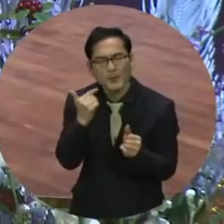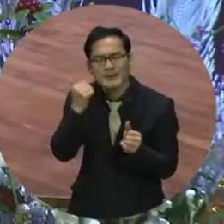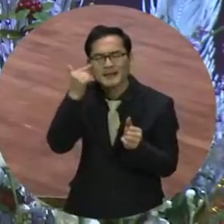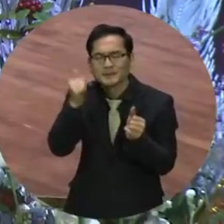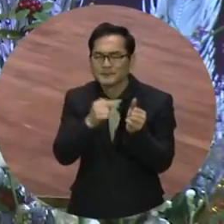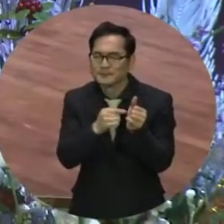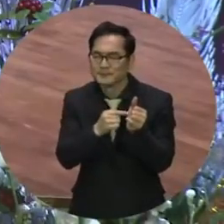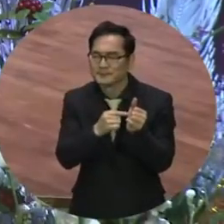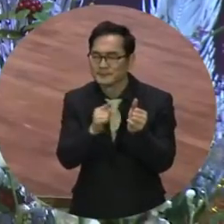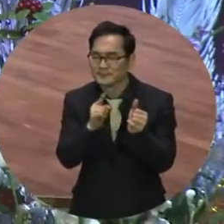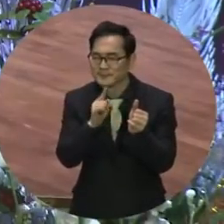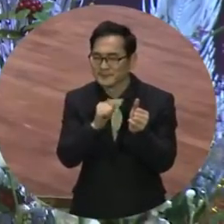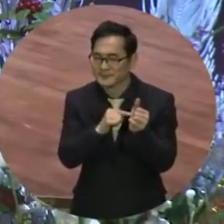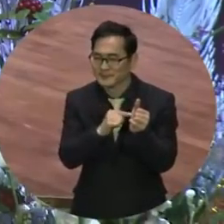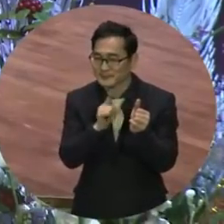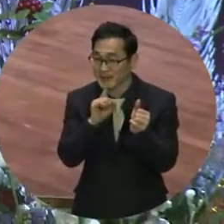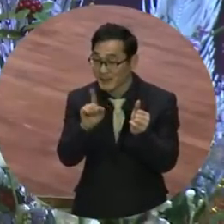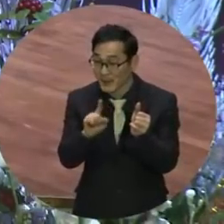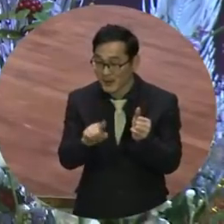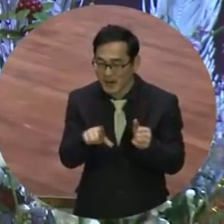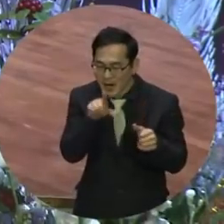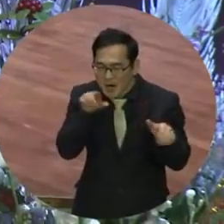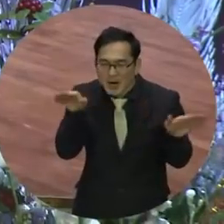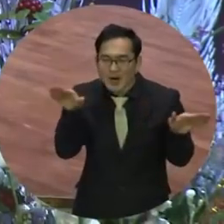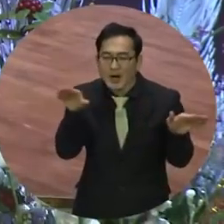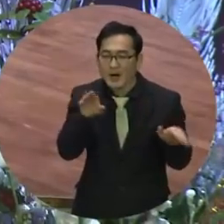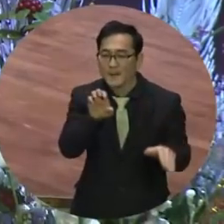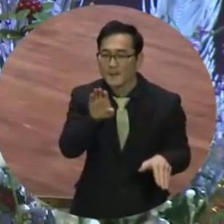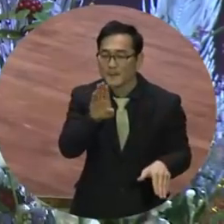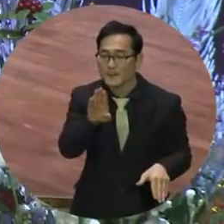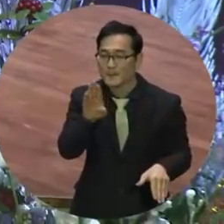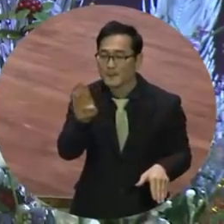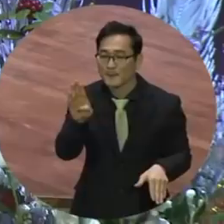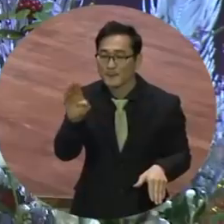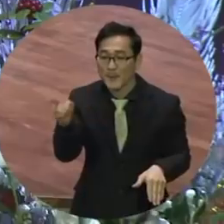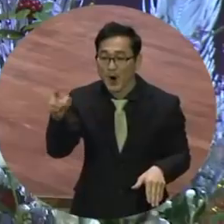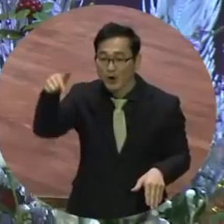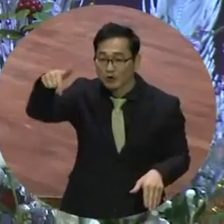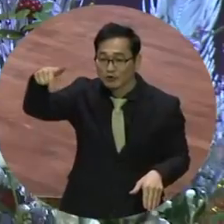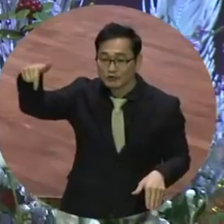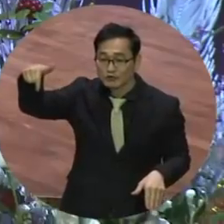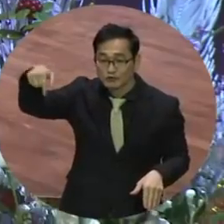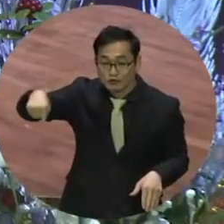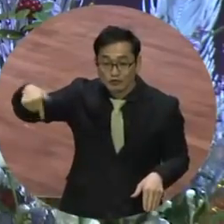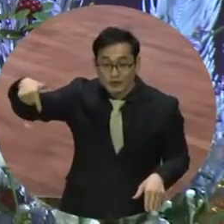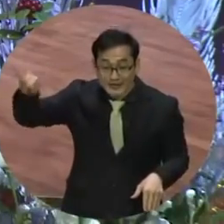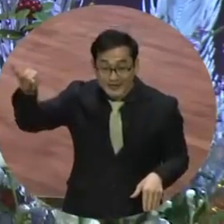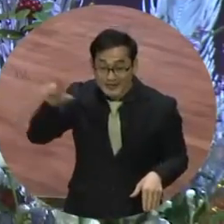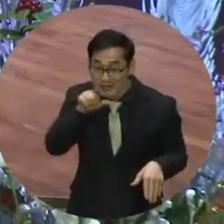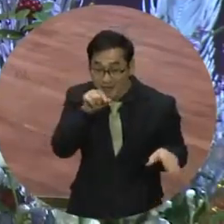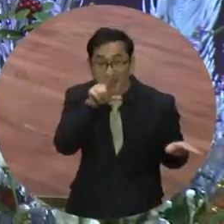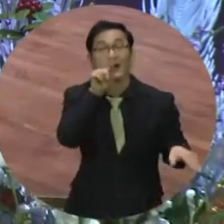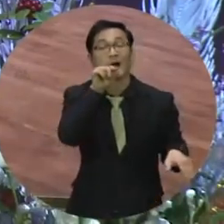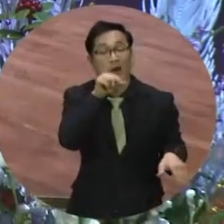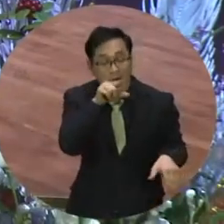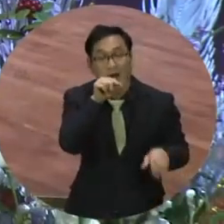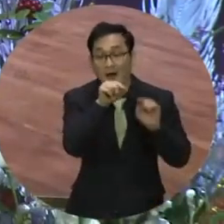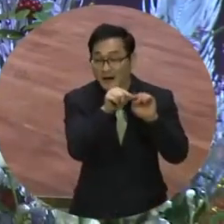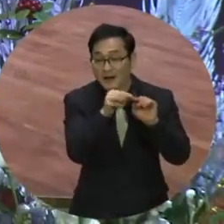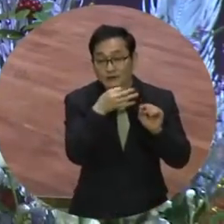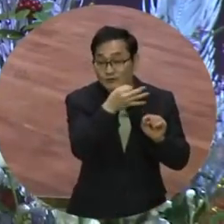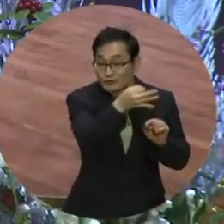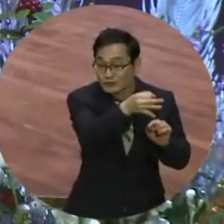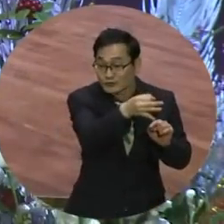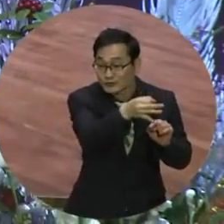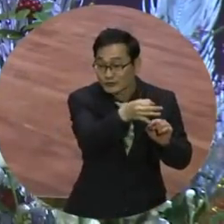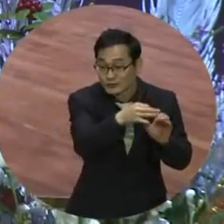이렇게 말씀했어요. 뻐꾸기가 뻐꾹뻐꾹 울도록 지음 받았듯이 피조물인 인간은 하나님과